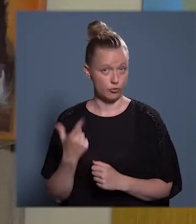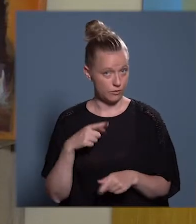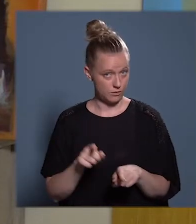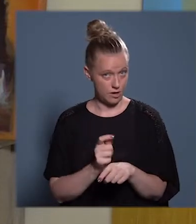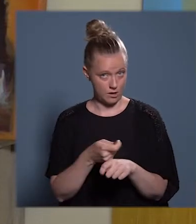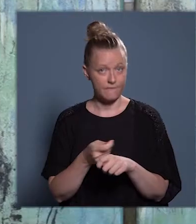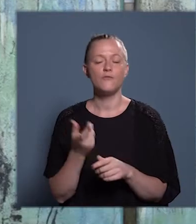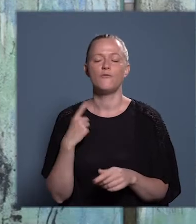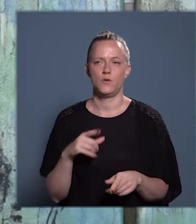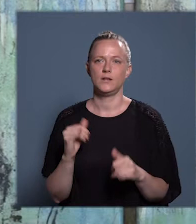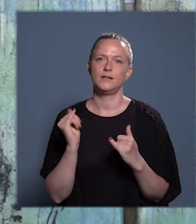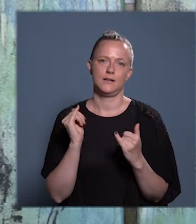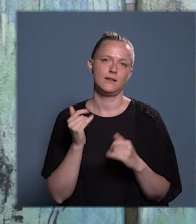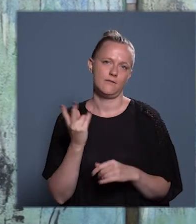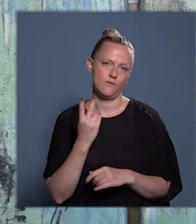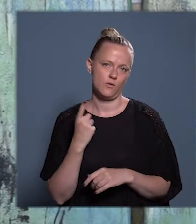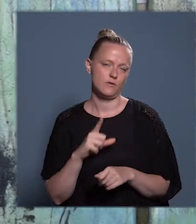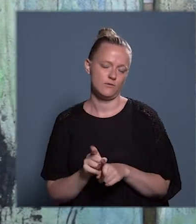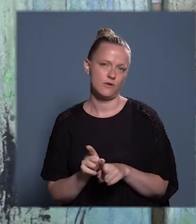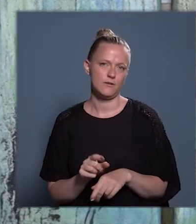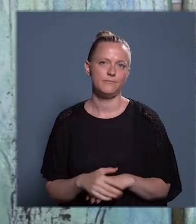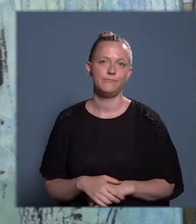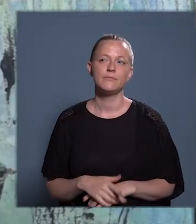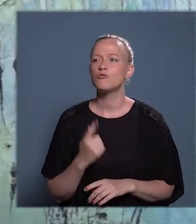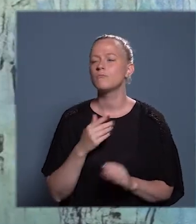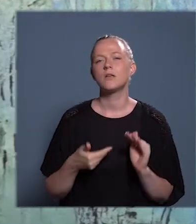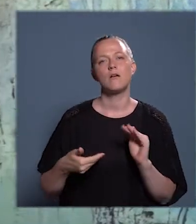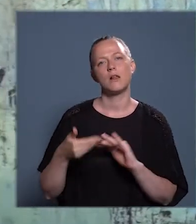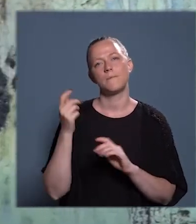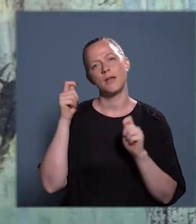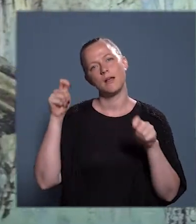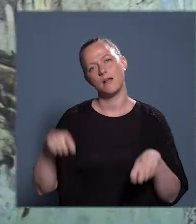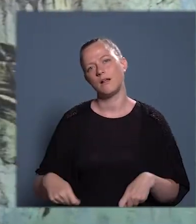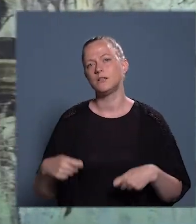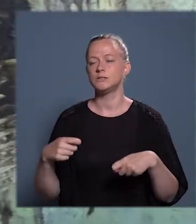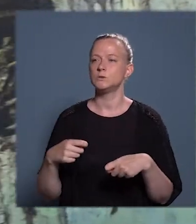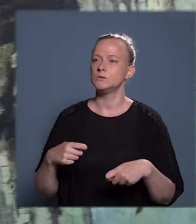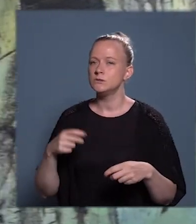már olyan, hogy ne. És most mi alapján dönti el, hogy fékezi-e a kezét, vagy sem?